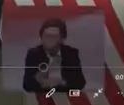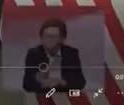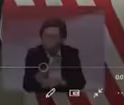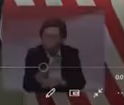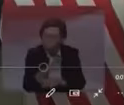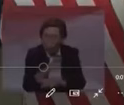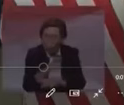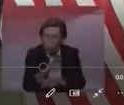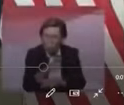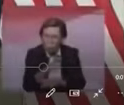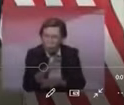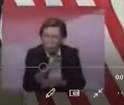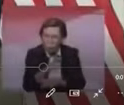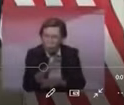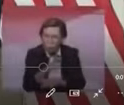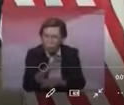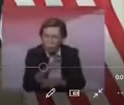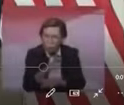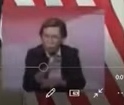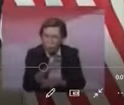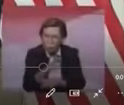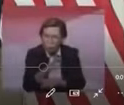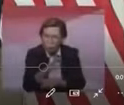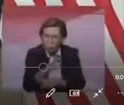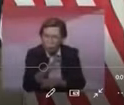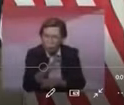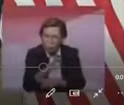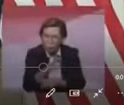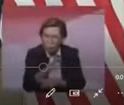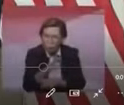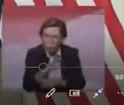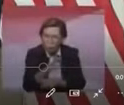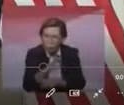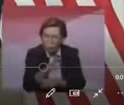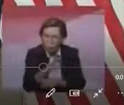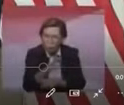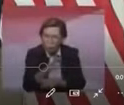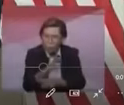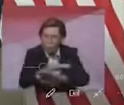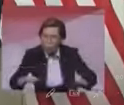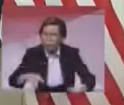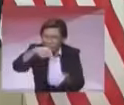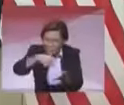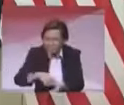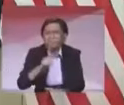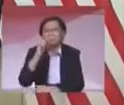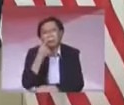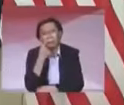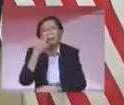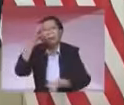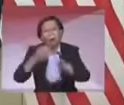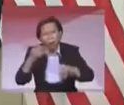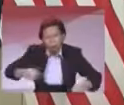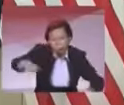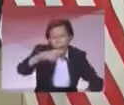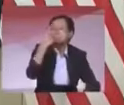I say like this because this is not a matter that we can just play. This is a serious matter. Kerana itu, kalau saudara dan saudari